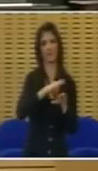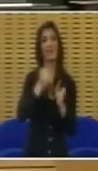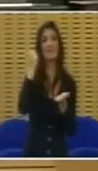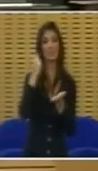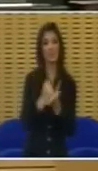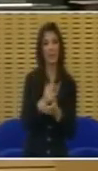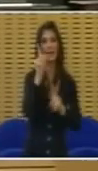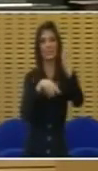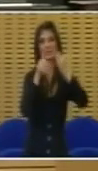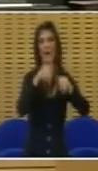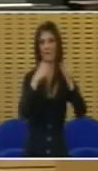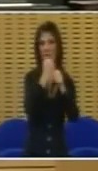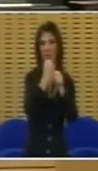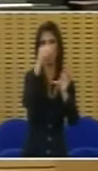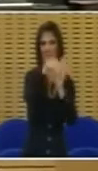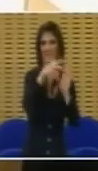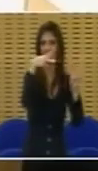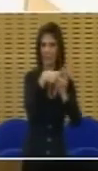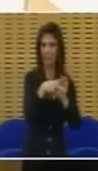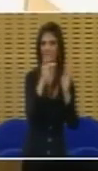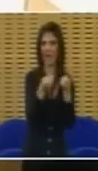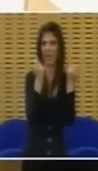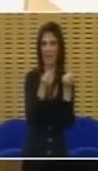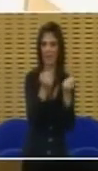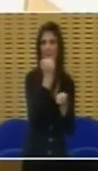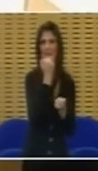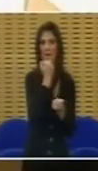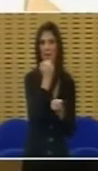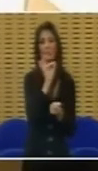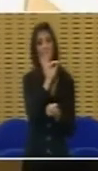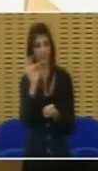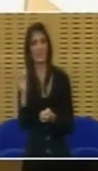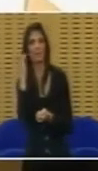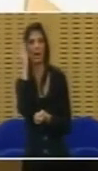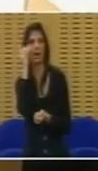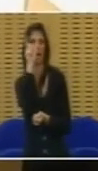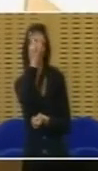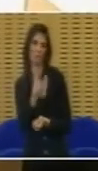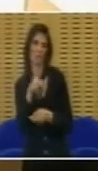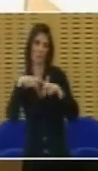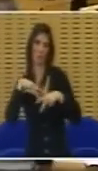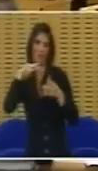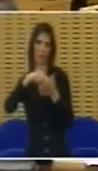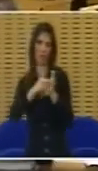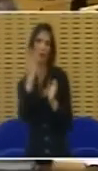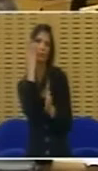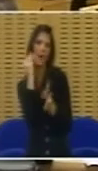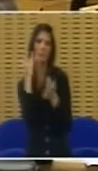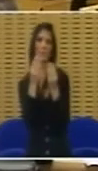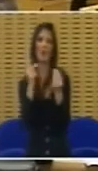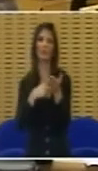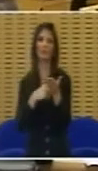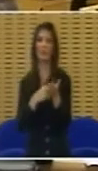ορισμένοι τραπεζίτες. Το άκουσε άλλωστε κατ' επανάληψη και από τα χείλη Ευρωπαίων αξιωματούχων. Με τη στάση του